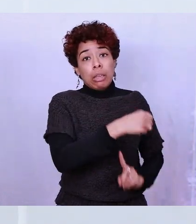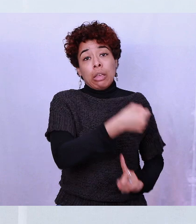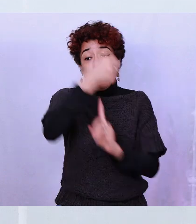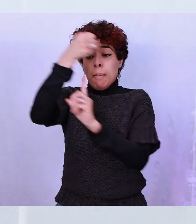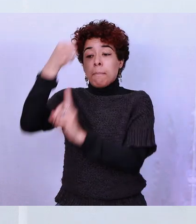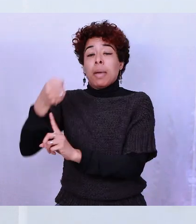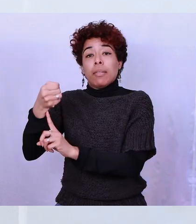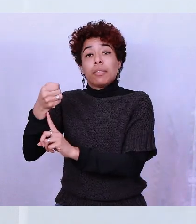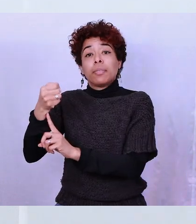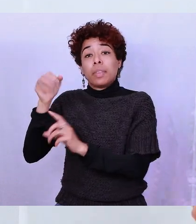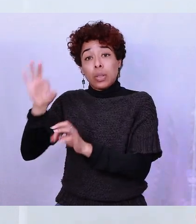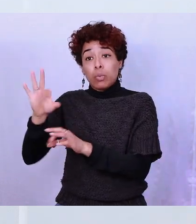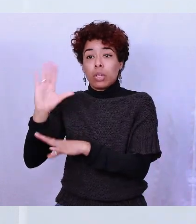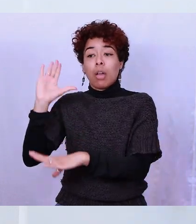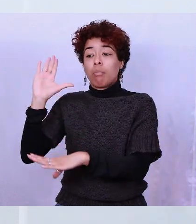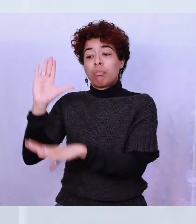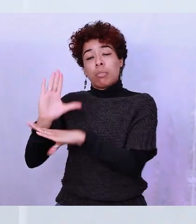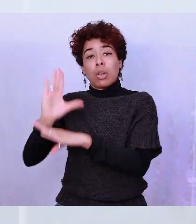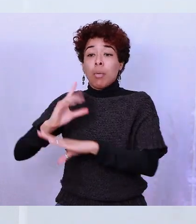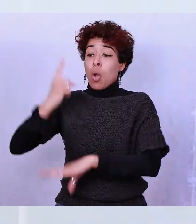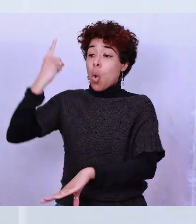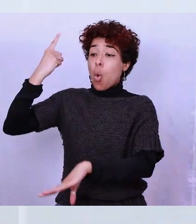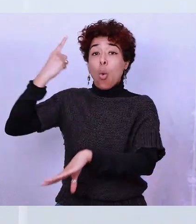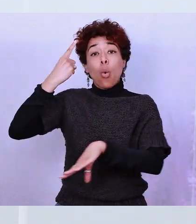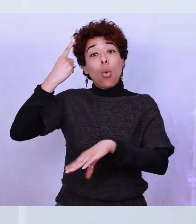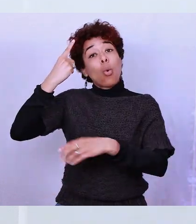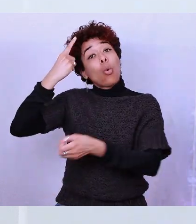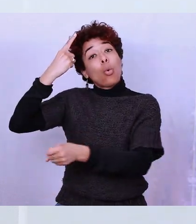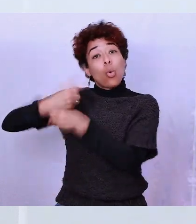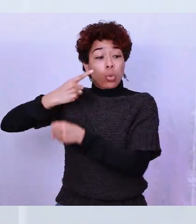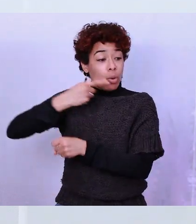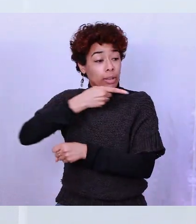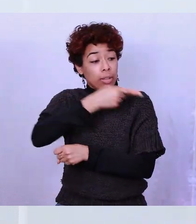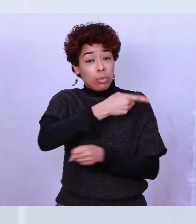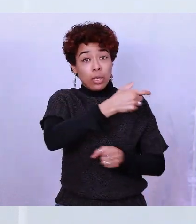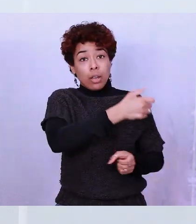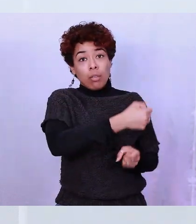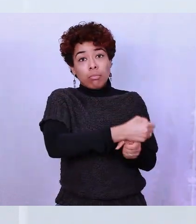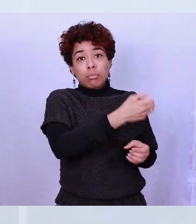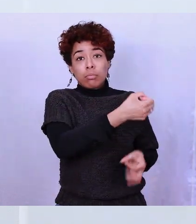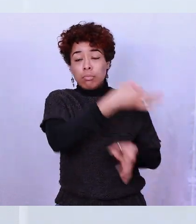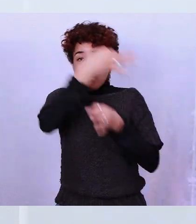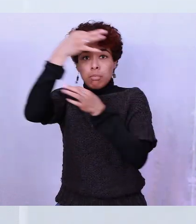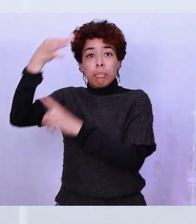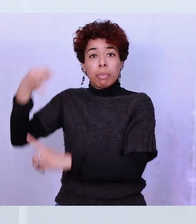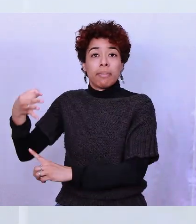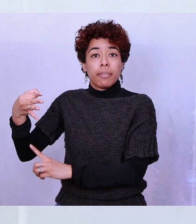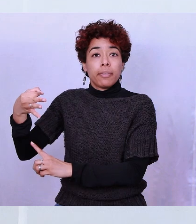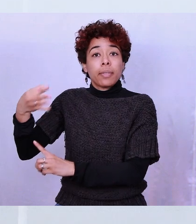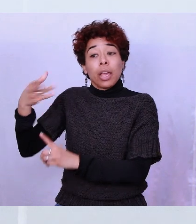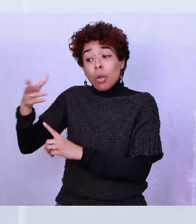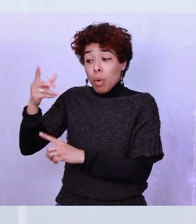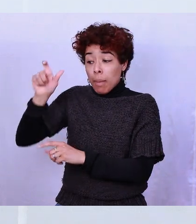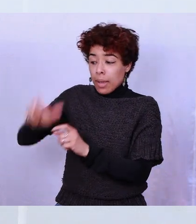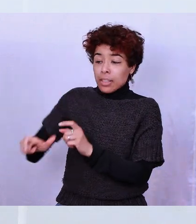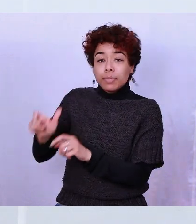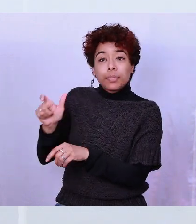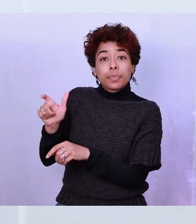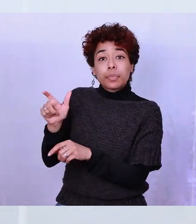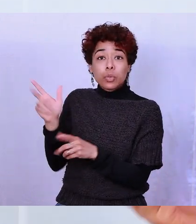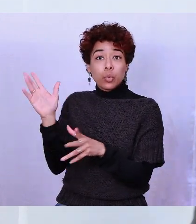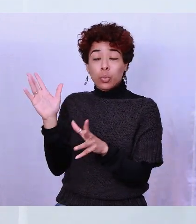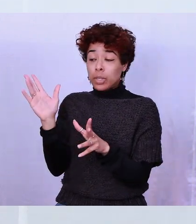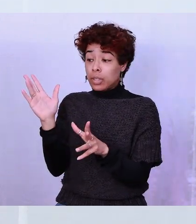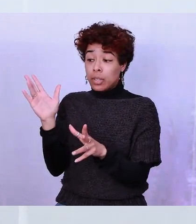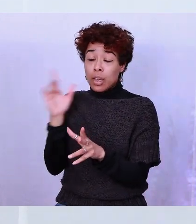pays et il porte l'autorité de ce pays-là sur lui. On ne peut pas le toucher parce que c'est quelqu'un de particulier. C'est comme si c'était un